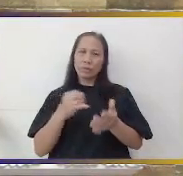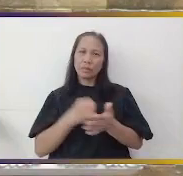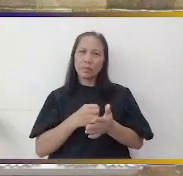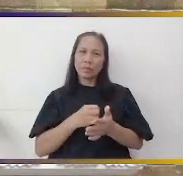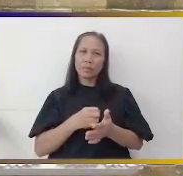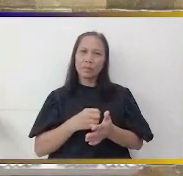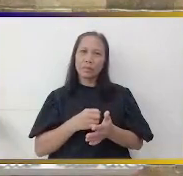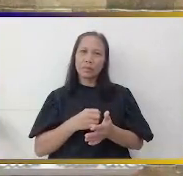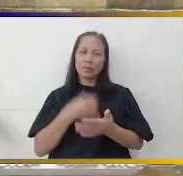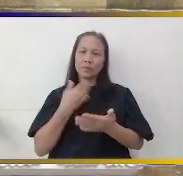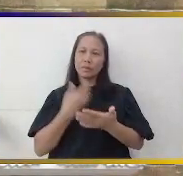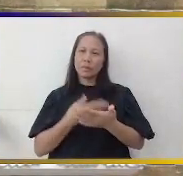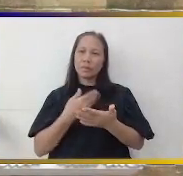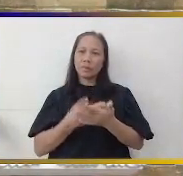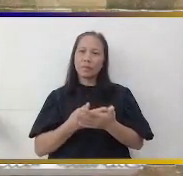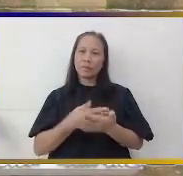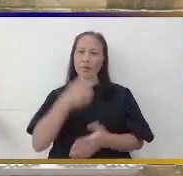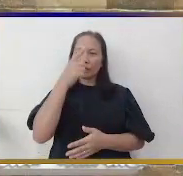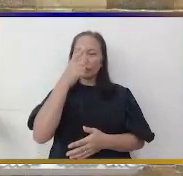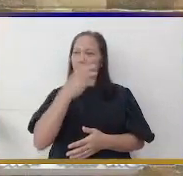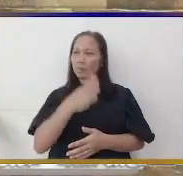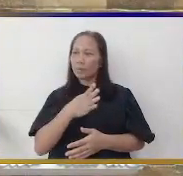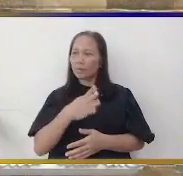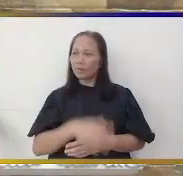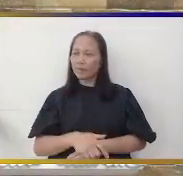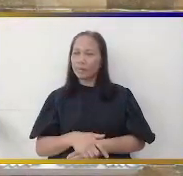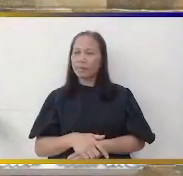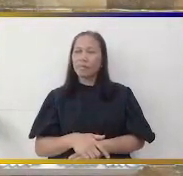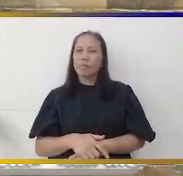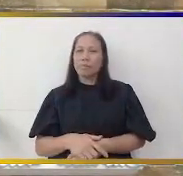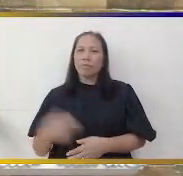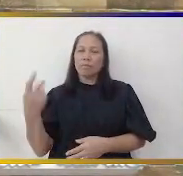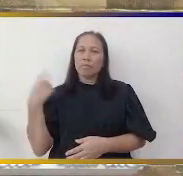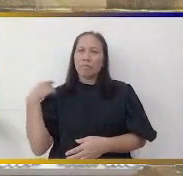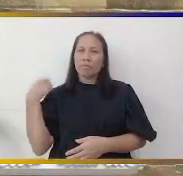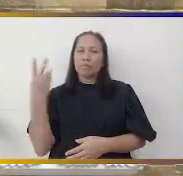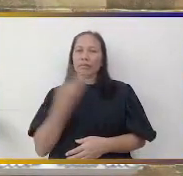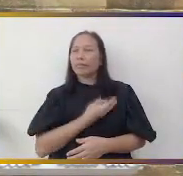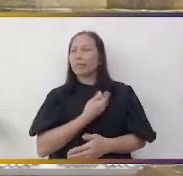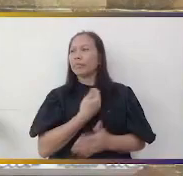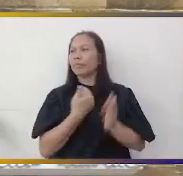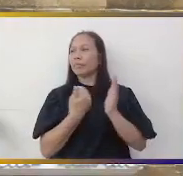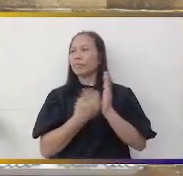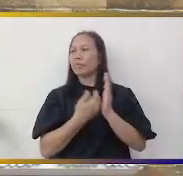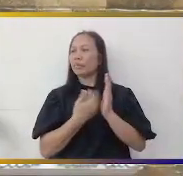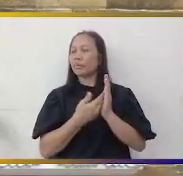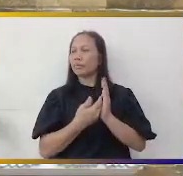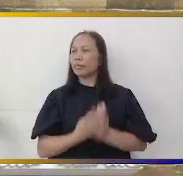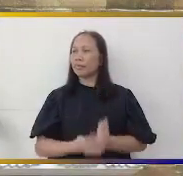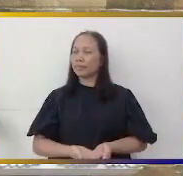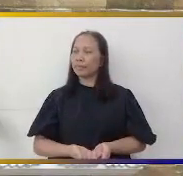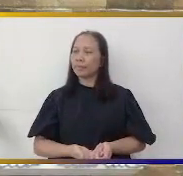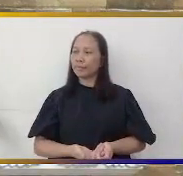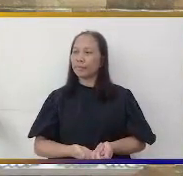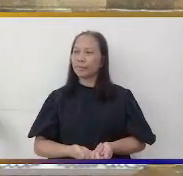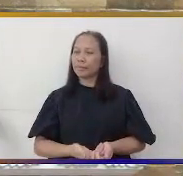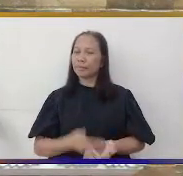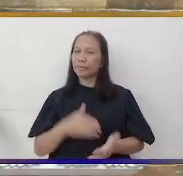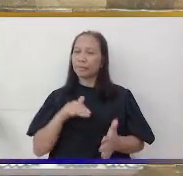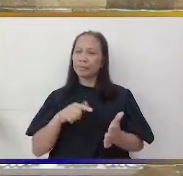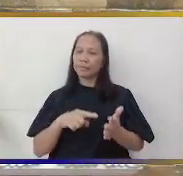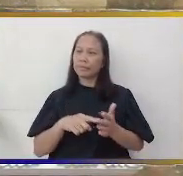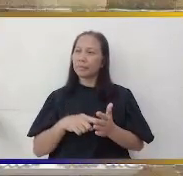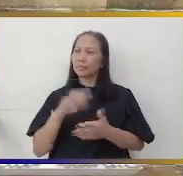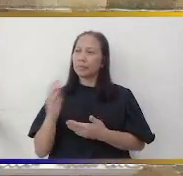siyasatin natin mga kapatid mamaya bibigyan ko kayo ng ebidensya diyan Tingnan natin ngayon mga kapatid ngayong umaga po na ito okay